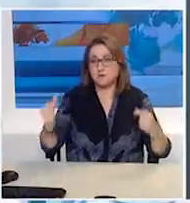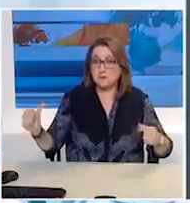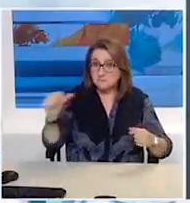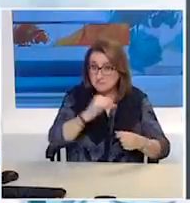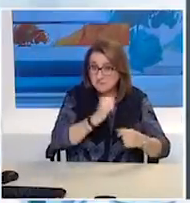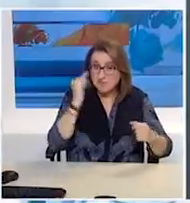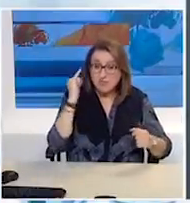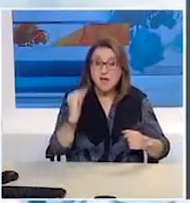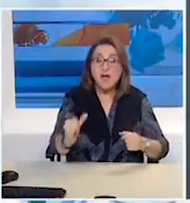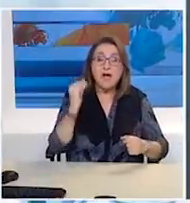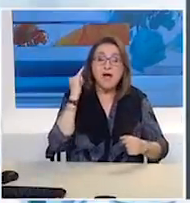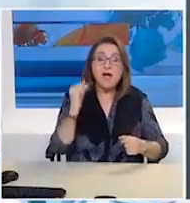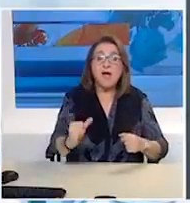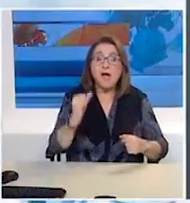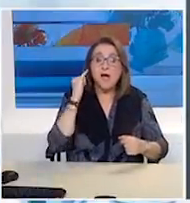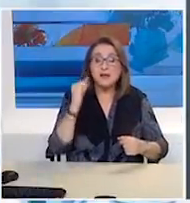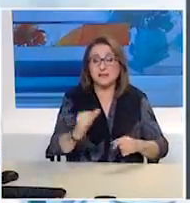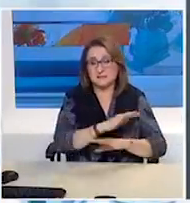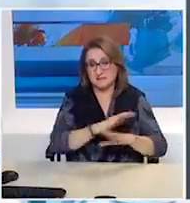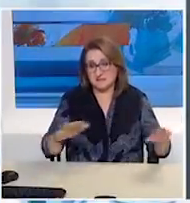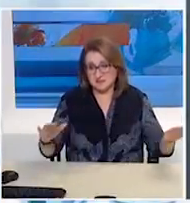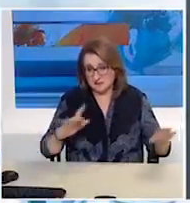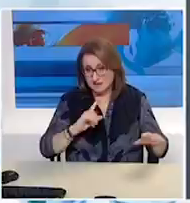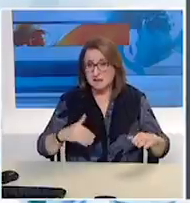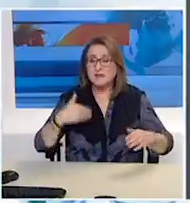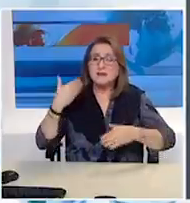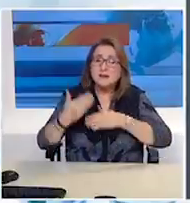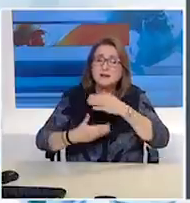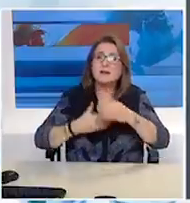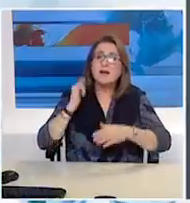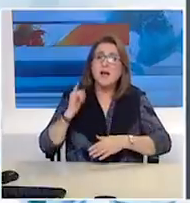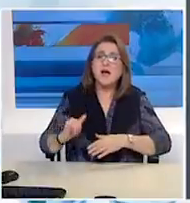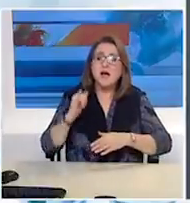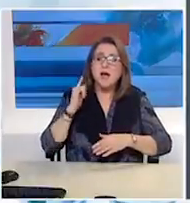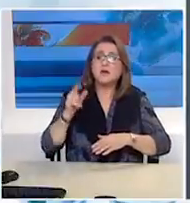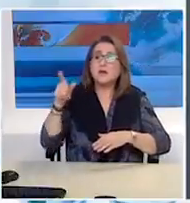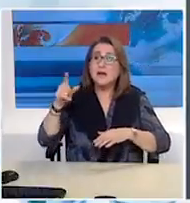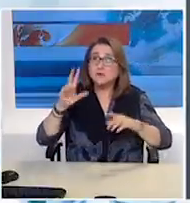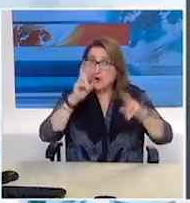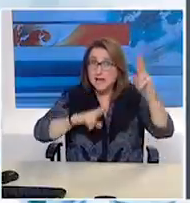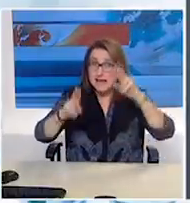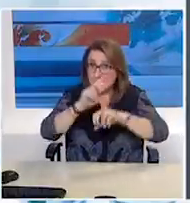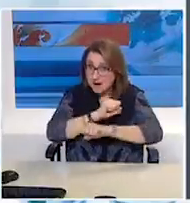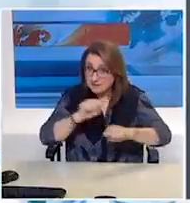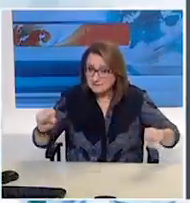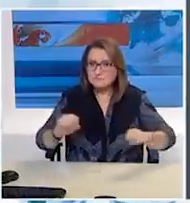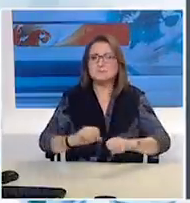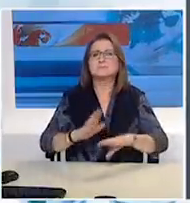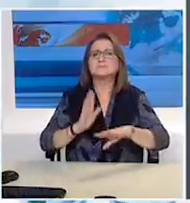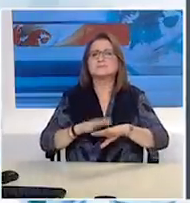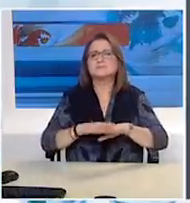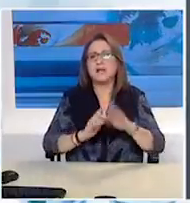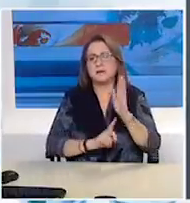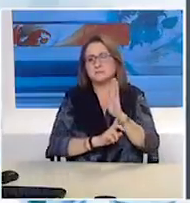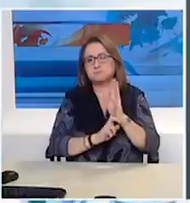είναι φαινόμενο μακροχρόνιο. Αποτελεί κύριο αίτιο της σταδιακής ανόδου των θερμοκρασιών που παρατηρούνται στον πλανήτη μας, καθώς και της εν